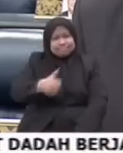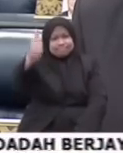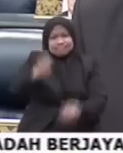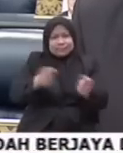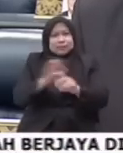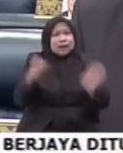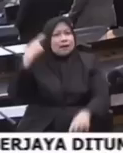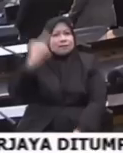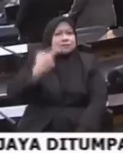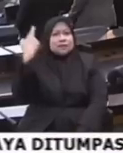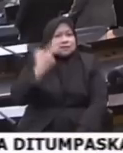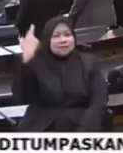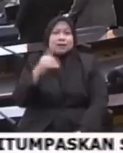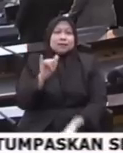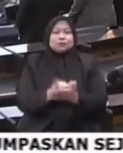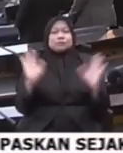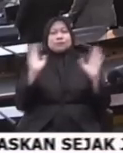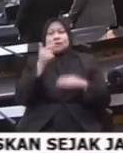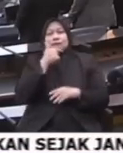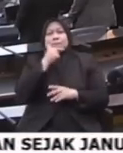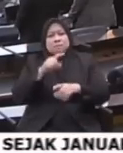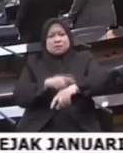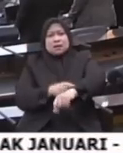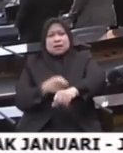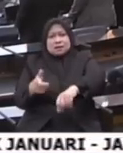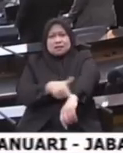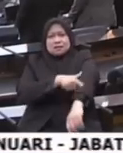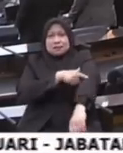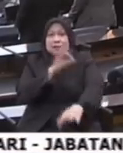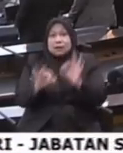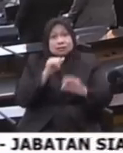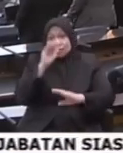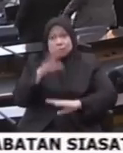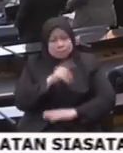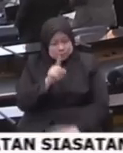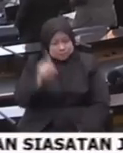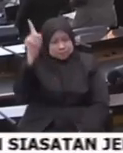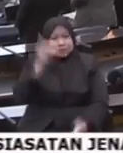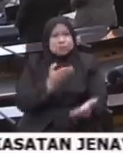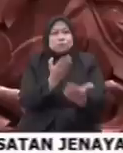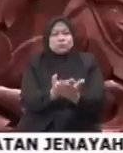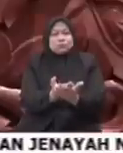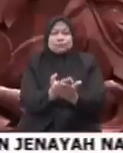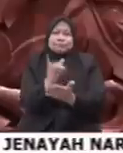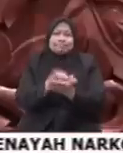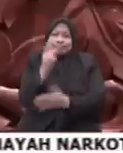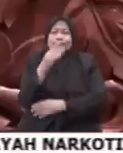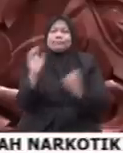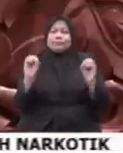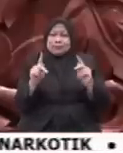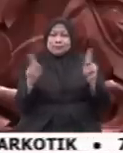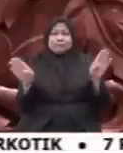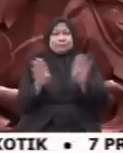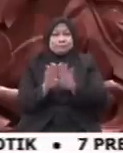sebab ini berdasarkan kalau tidak puasa tiba usul itu saja Oke